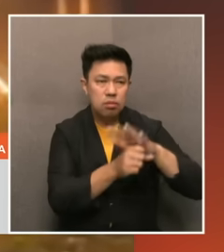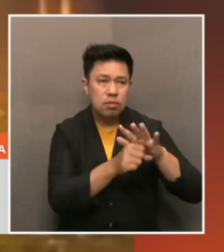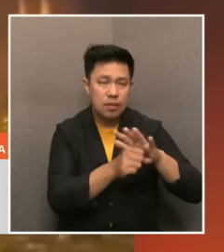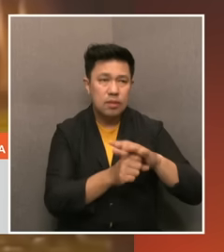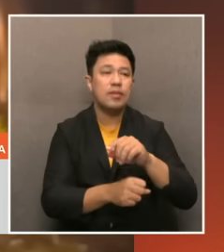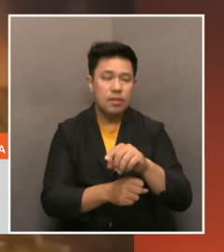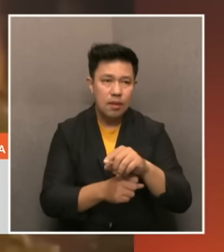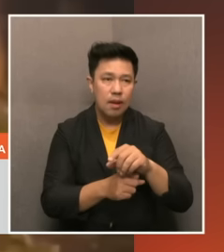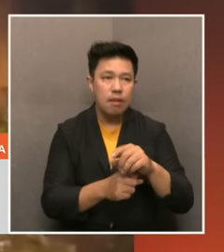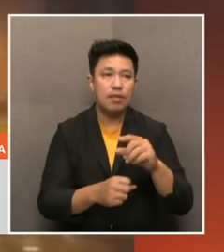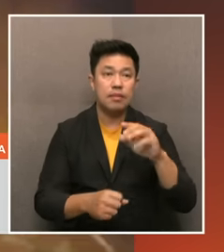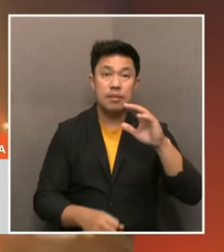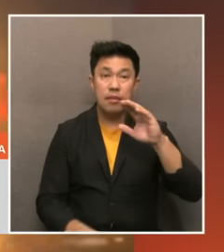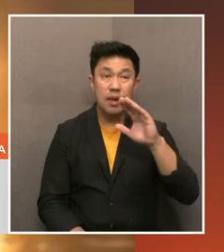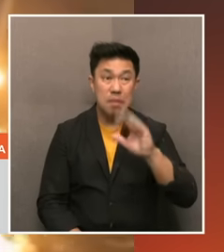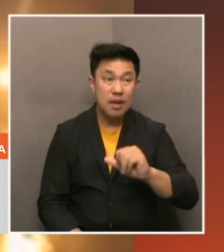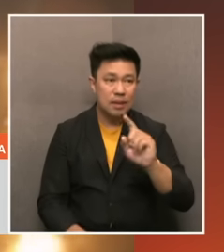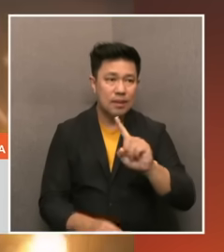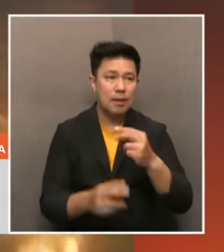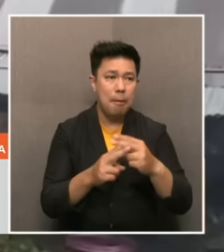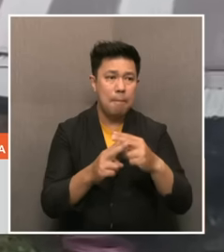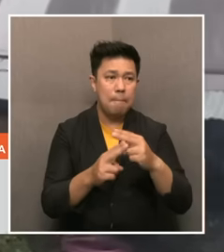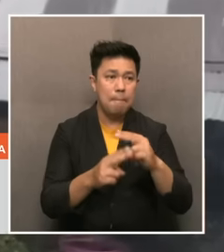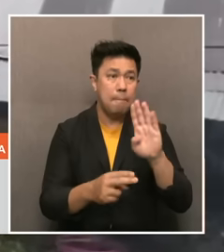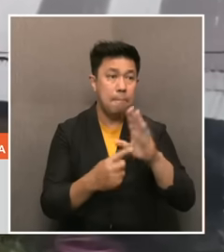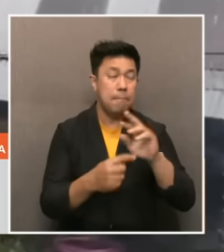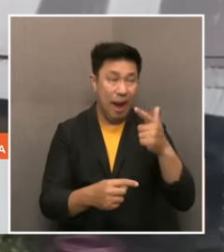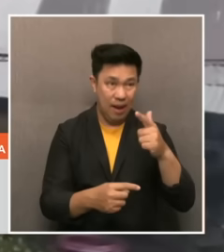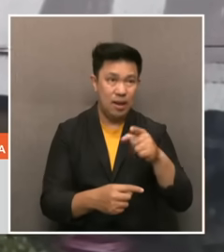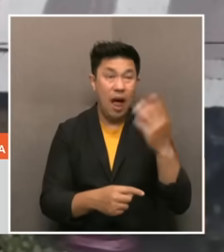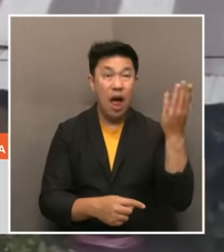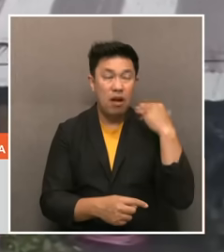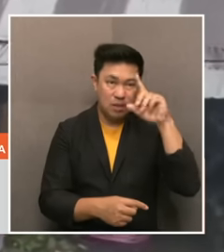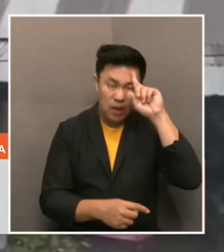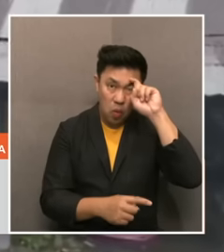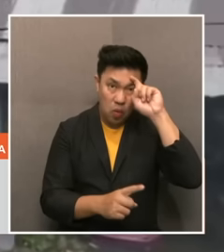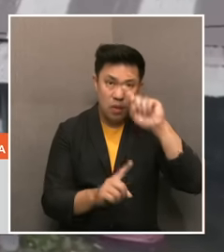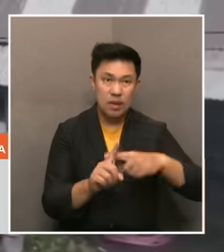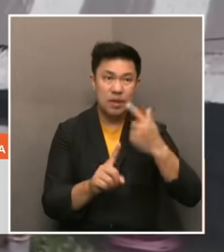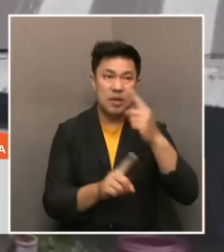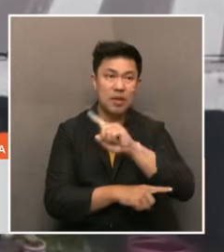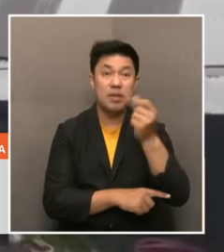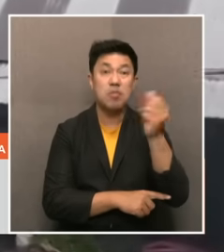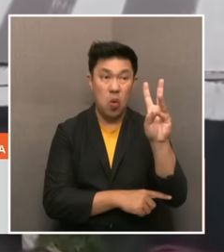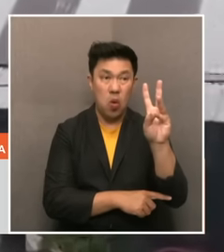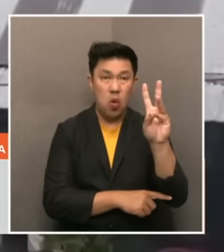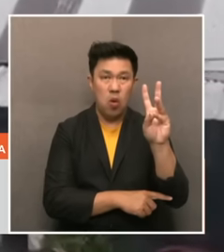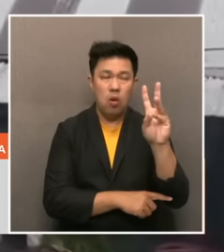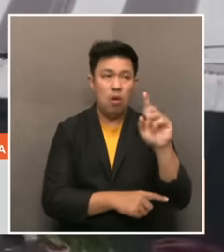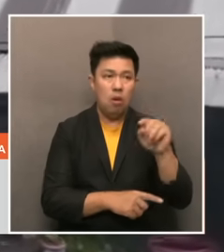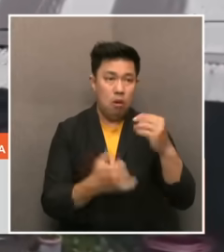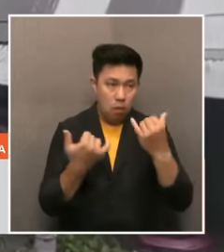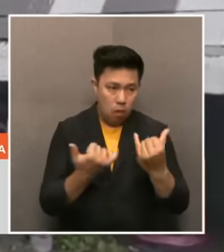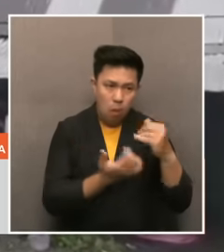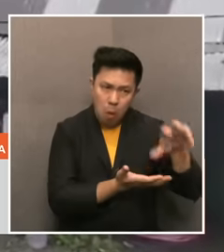นบันจังหวัดคาตันดาสในคืนวันเสาร์ที่ 16พฤศจิกายนโดยยังไม่มีรายงานความ